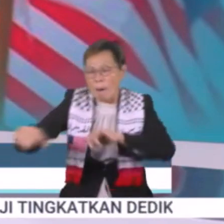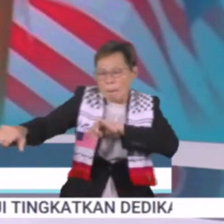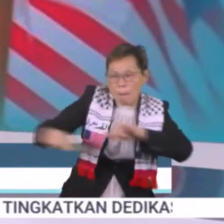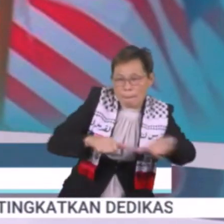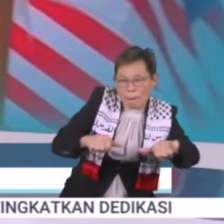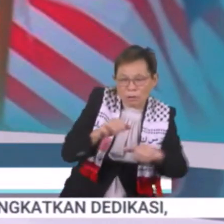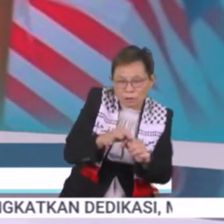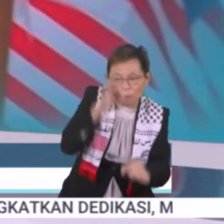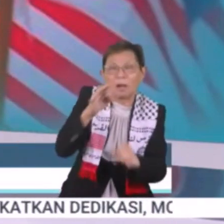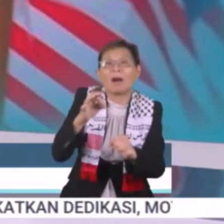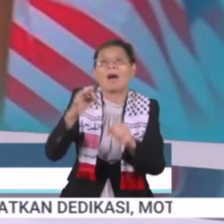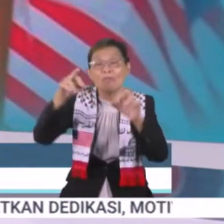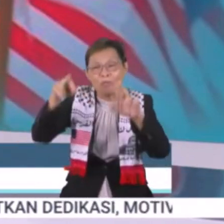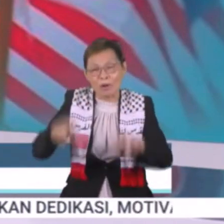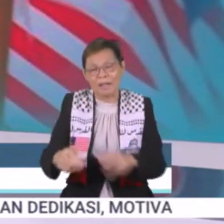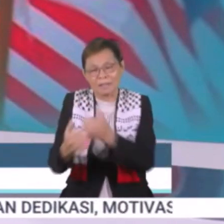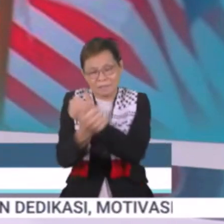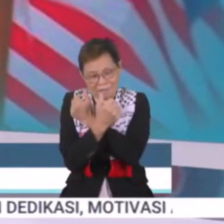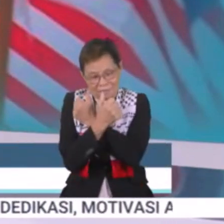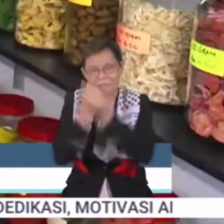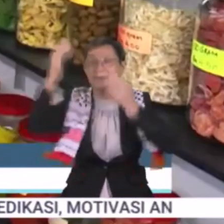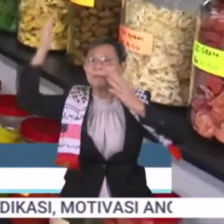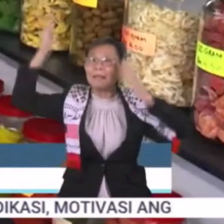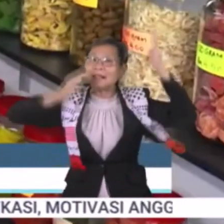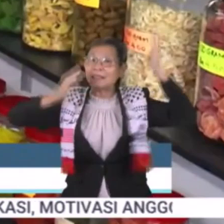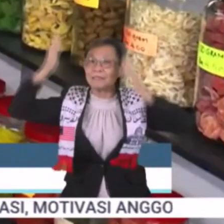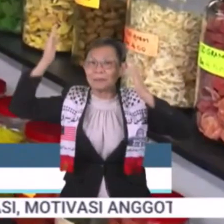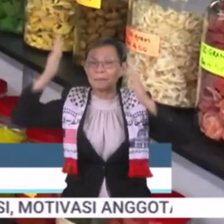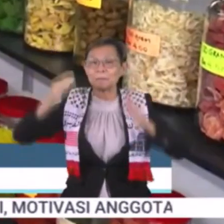menyemarakkan semangat rakyat cintakan tanah air.